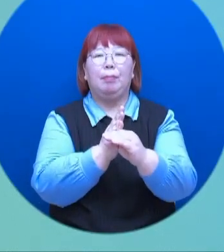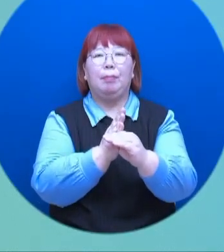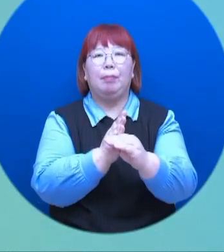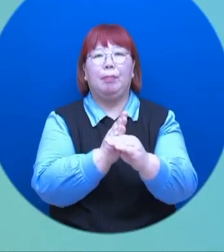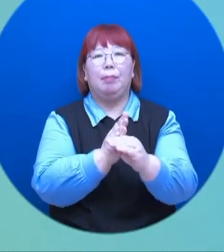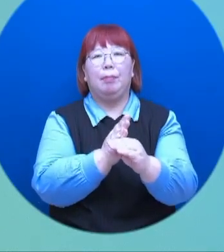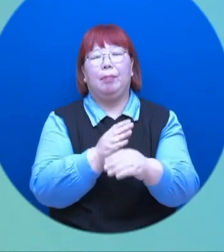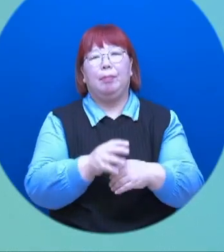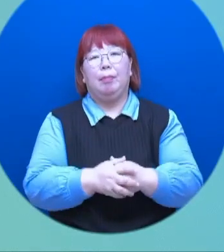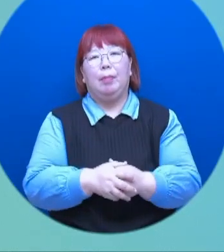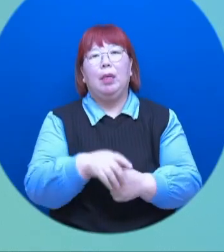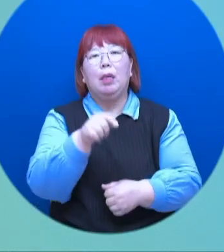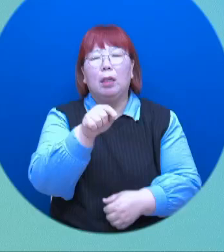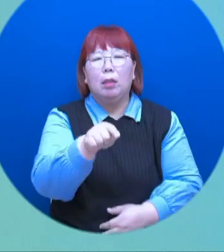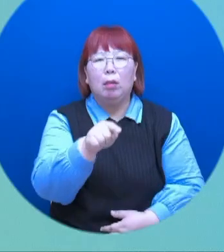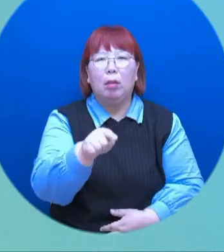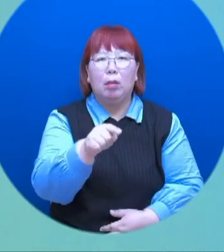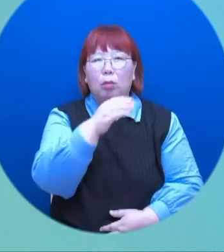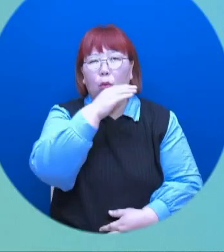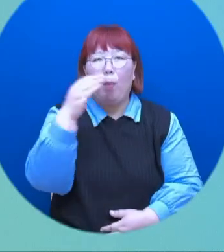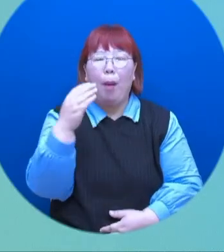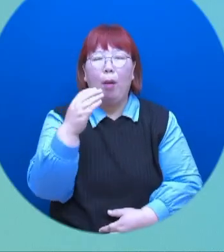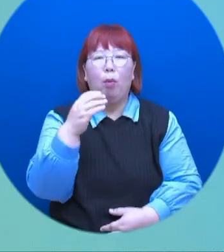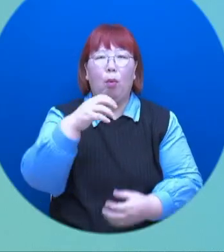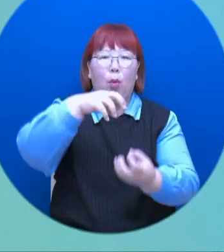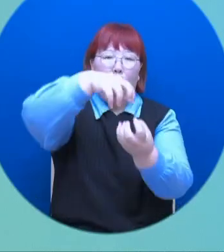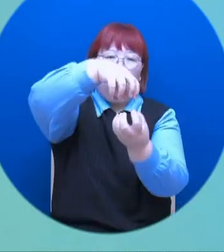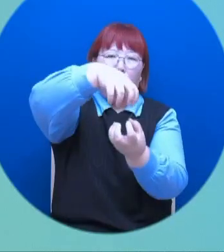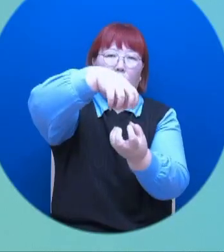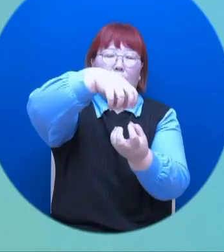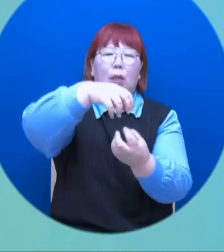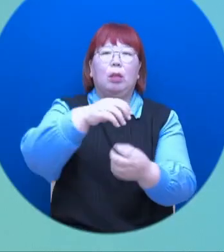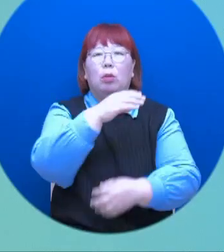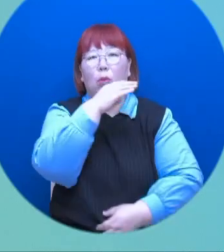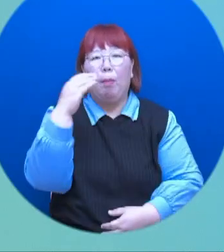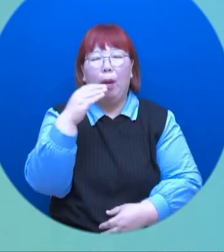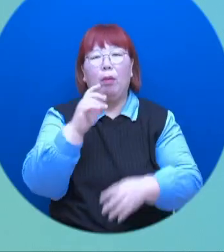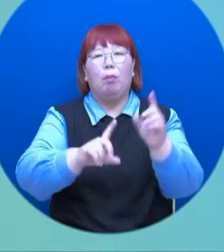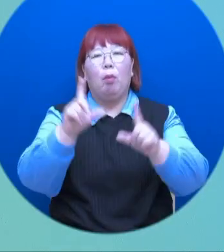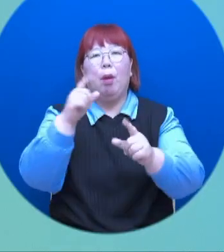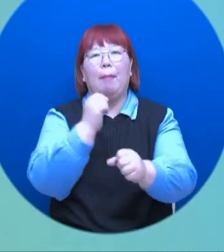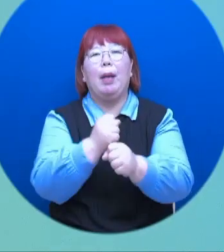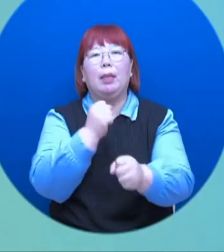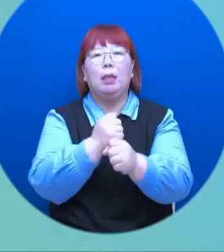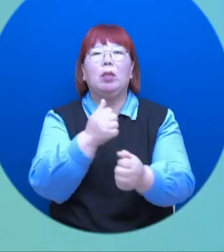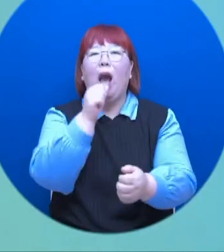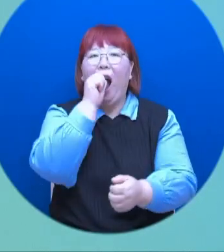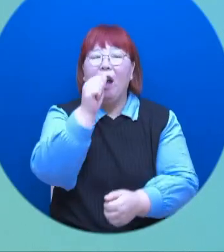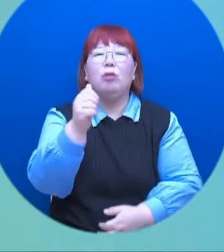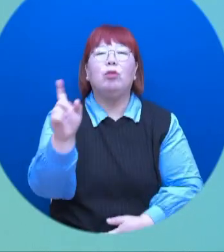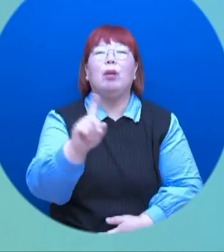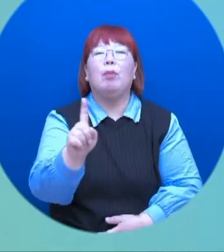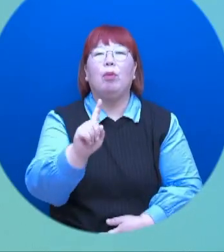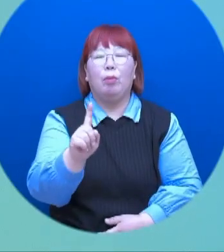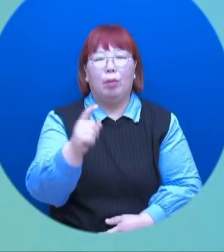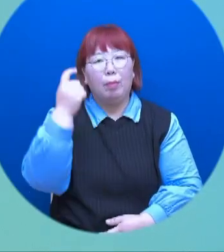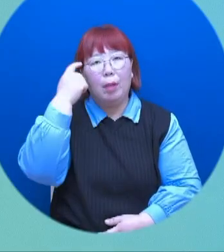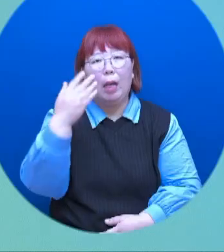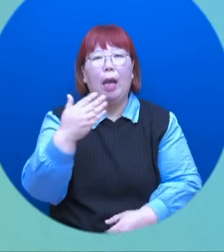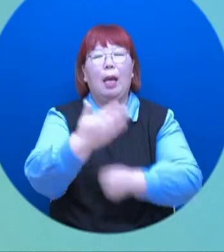오뚜기를 바르게 서게 하는 무거운 쇳덩이, 인생에 바르게 서게 하는 쇳덩이 뭘까요? 그게 말씀이라는